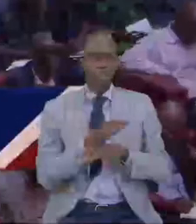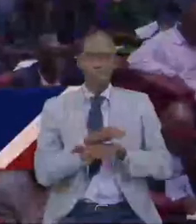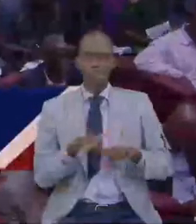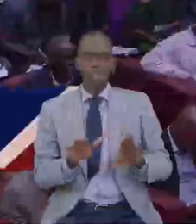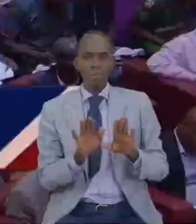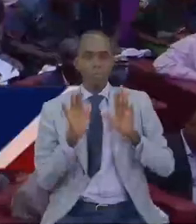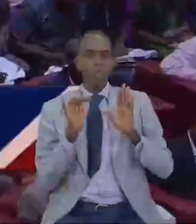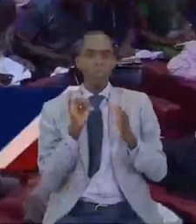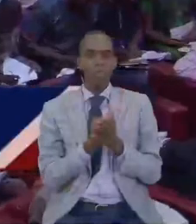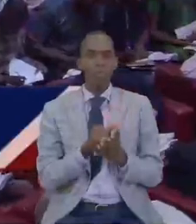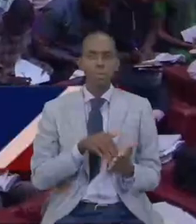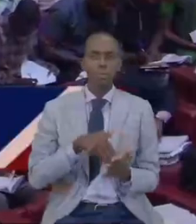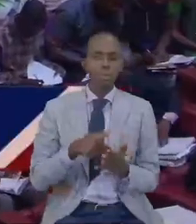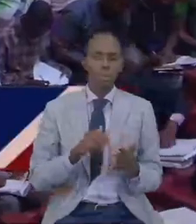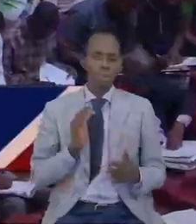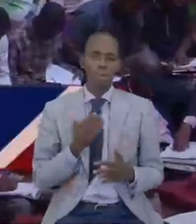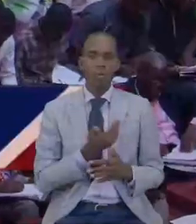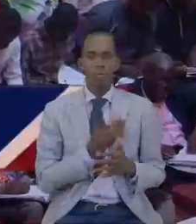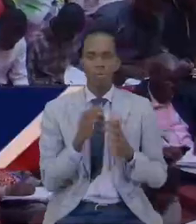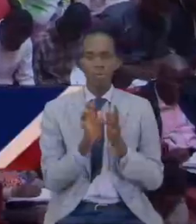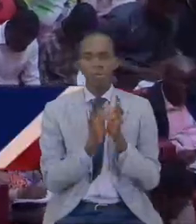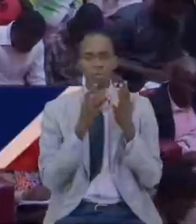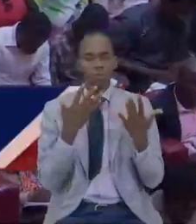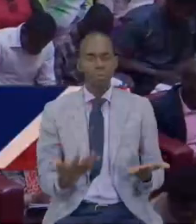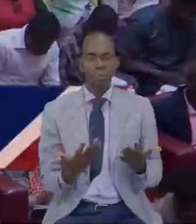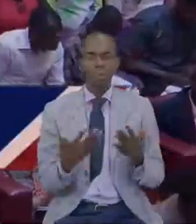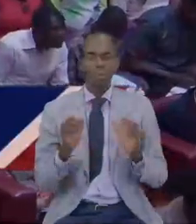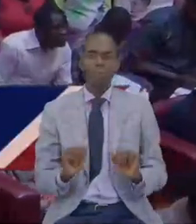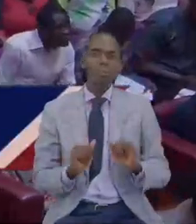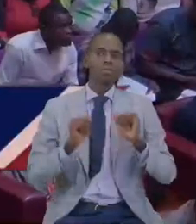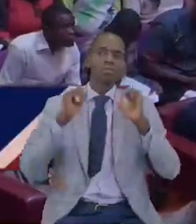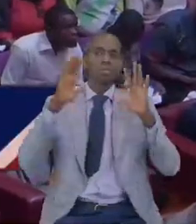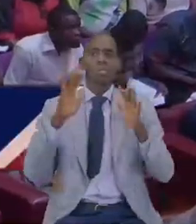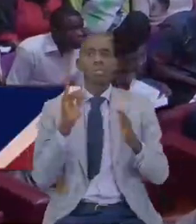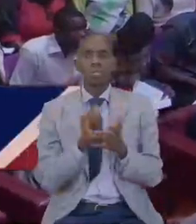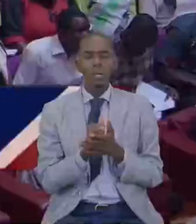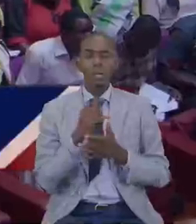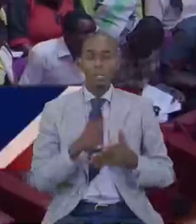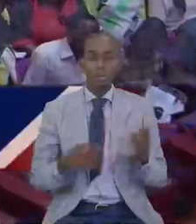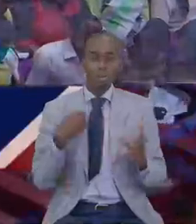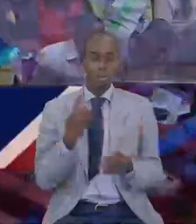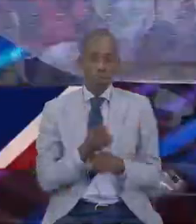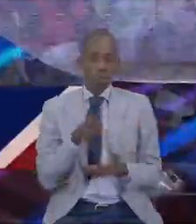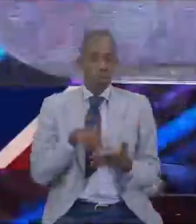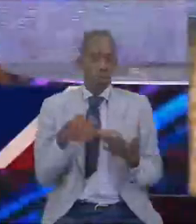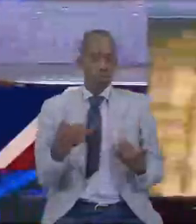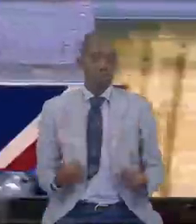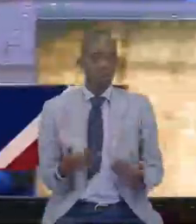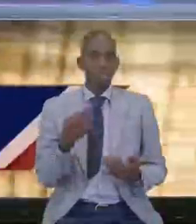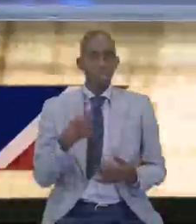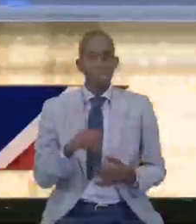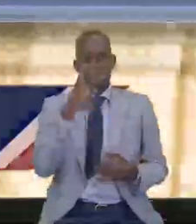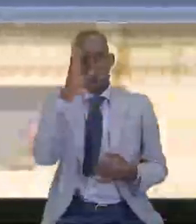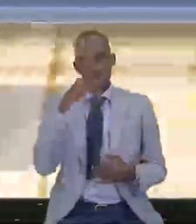autres qui paralyse notre consécration scripturaire. C'est ce que nous avons déjà lu. Un homme qui